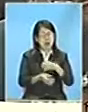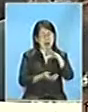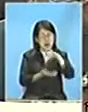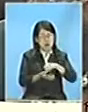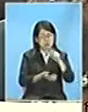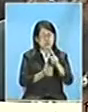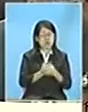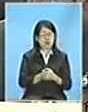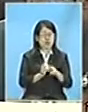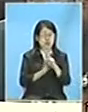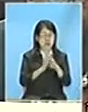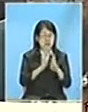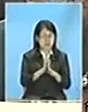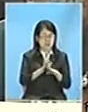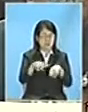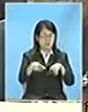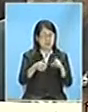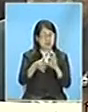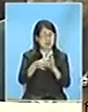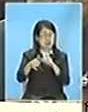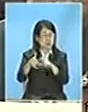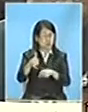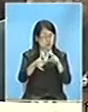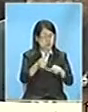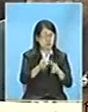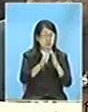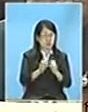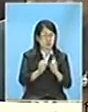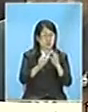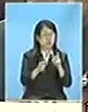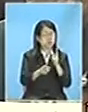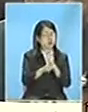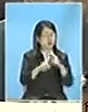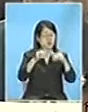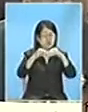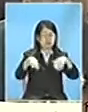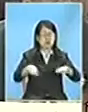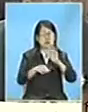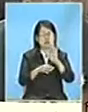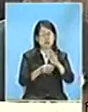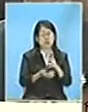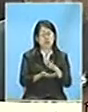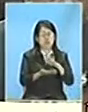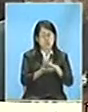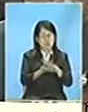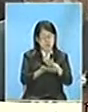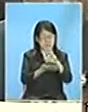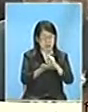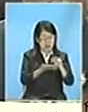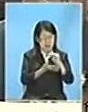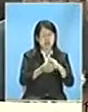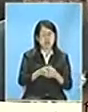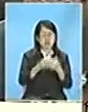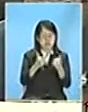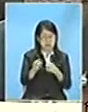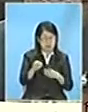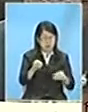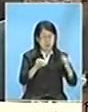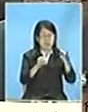โดยเฉพาะงานบุคคลเนี่ยตามโครงสร้างในมิติอุดมศึกษาด้วยฉะนั้นตรงนี้เองจึงได้มีการบัญญัติคำว่า